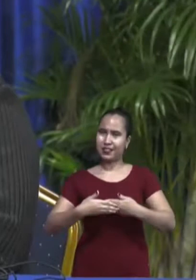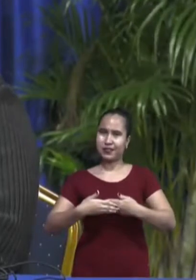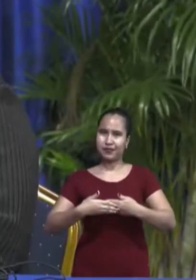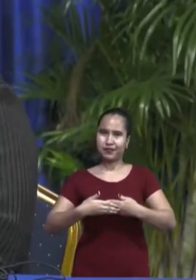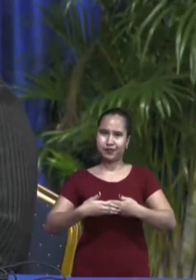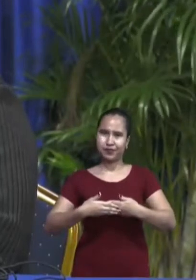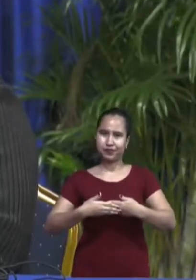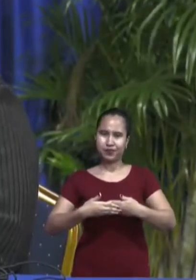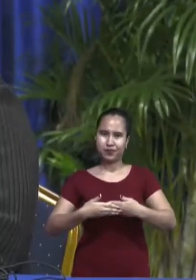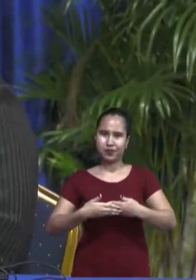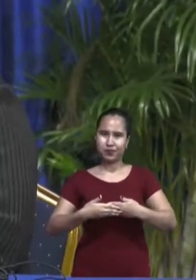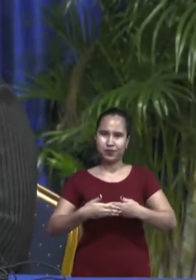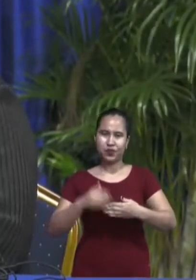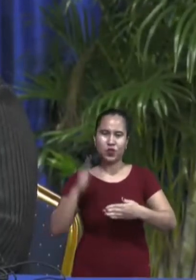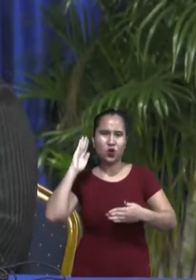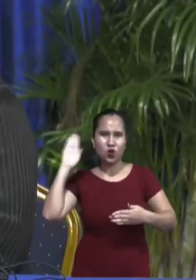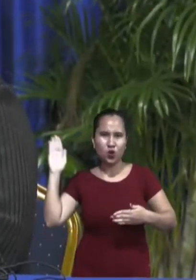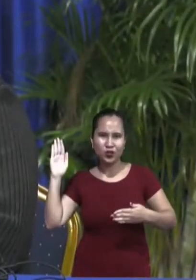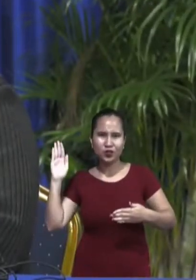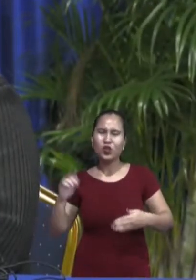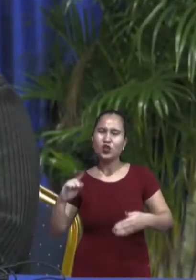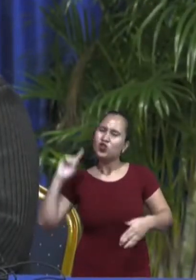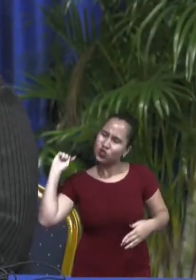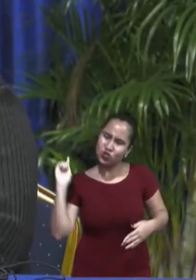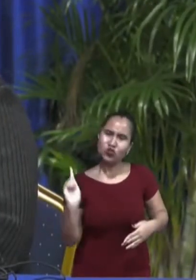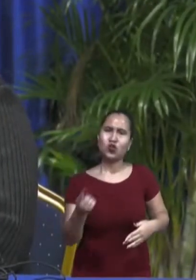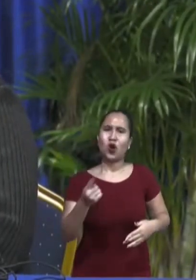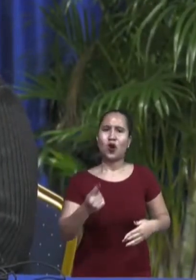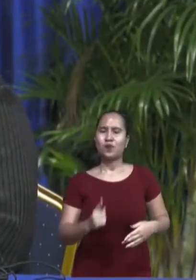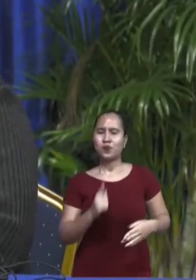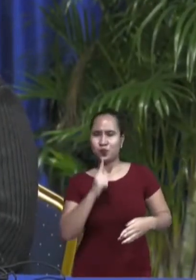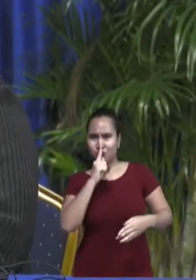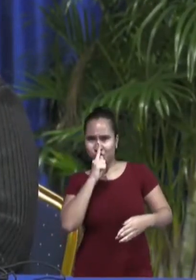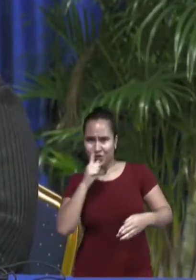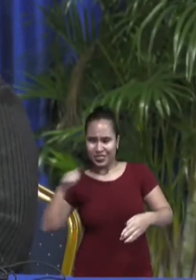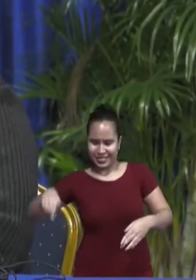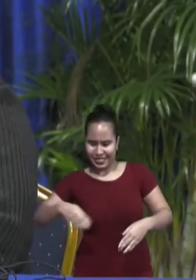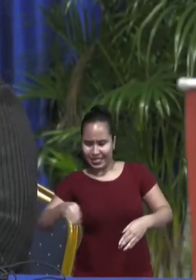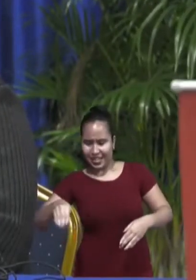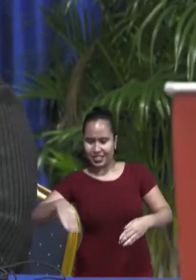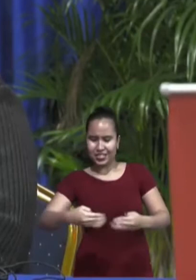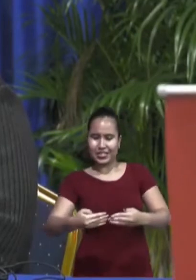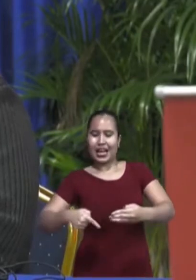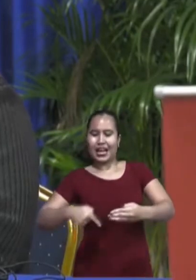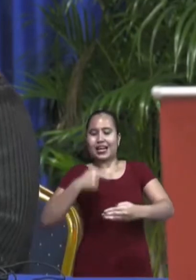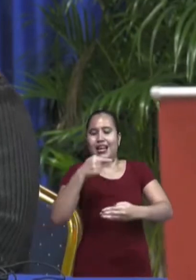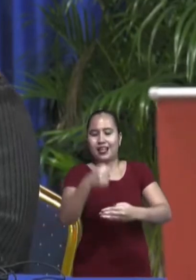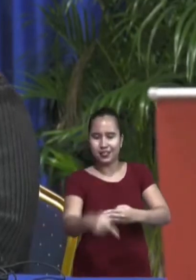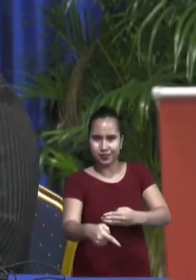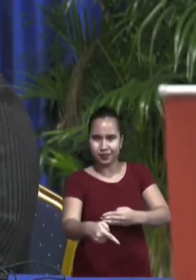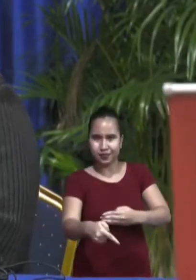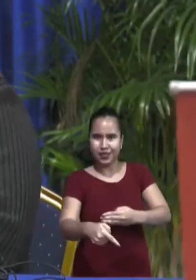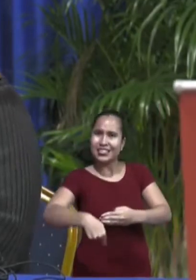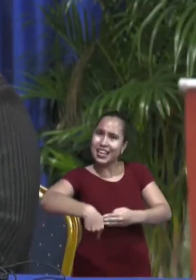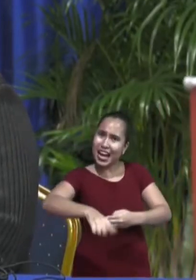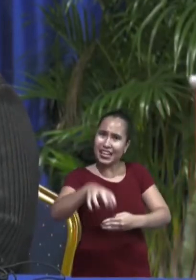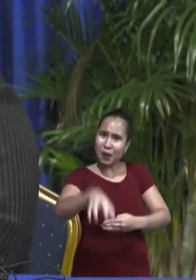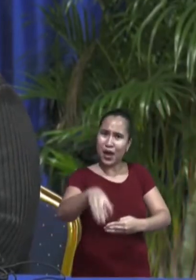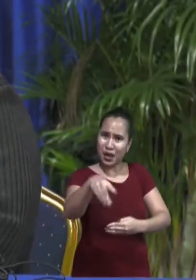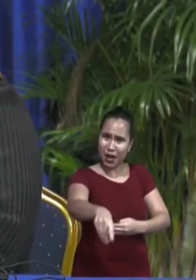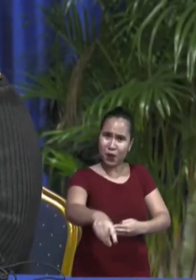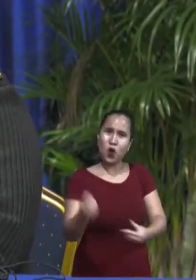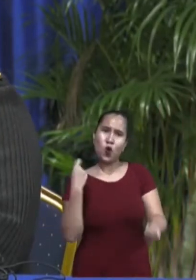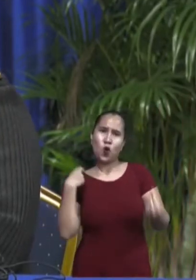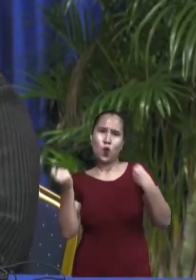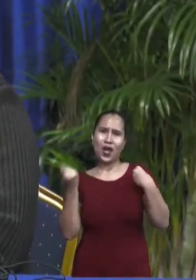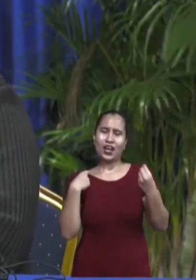geruchten dat mensen illegaal de grens oversteken. Deze mensen komen dan naar Paramaribo, ze komen inkopen doen